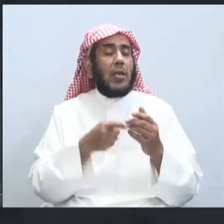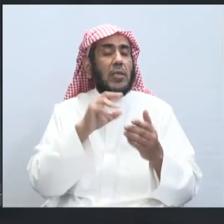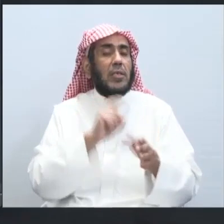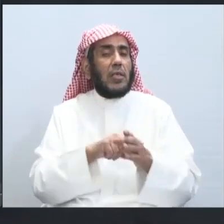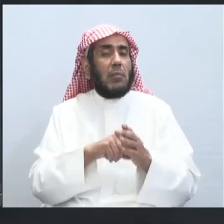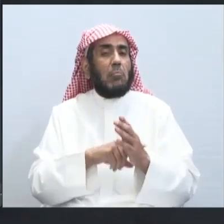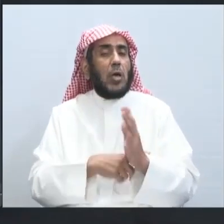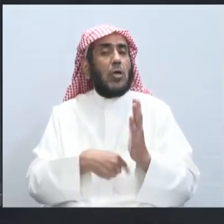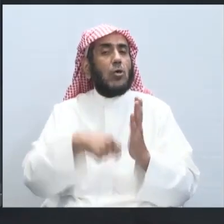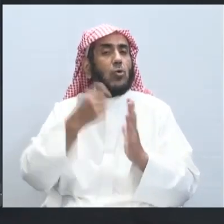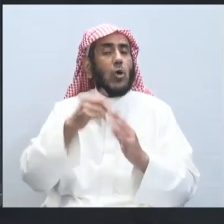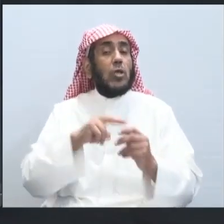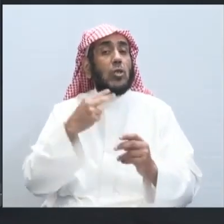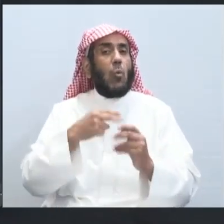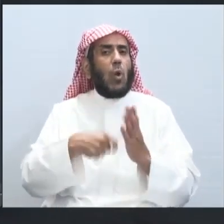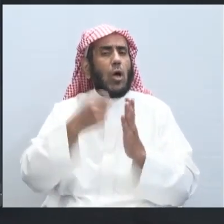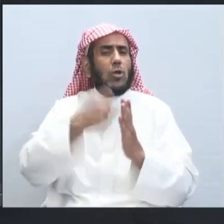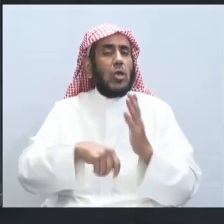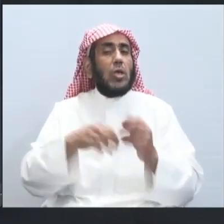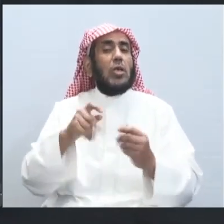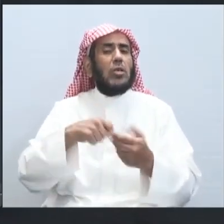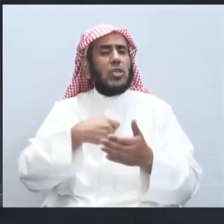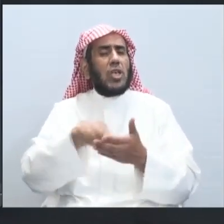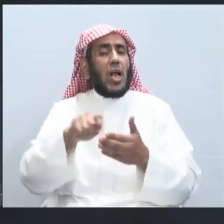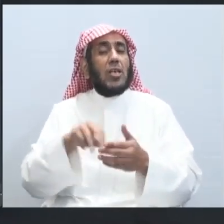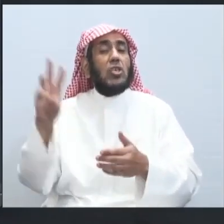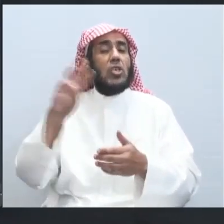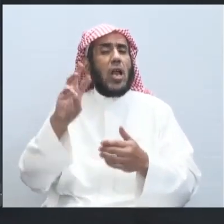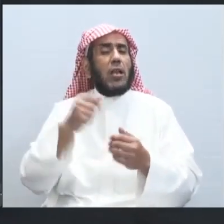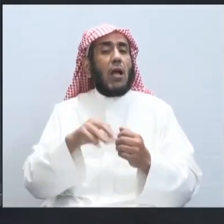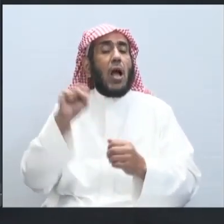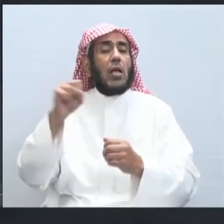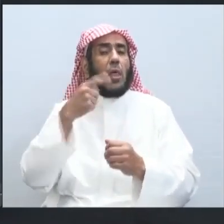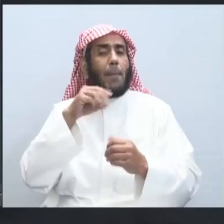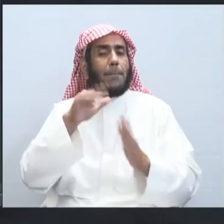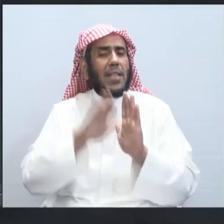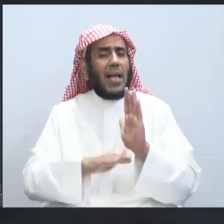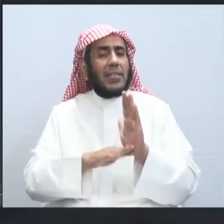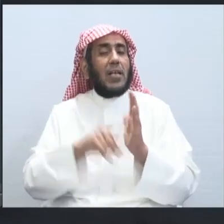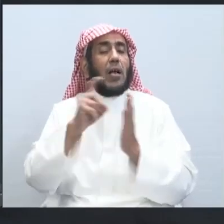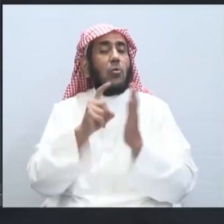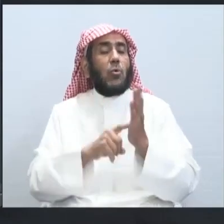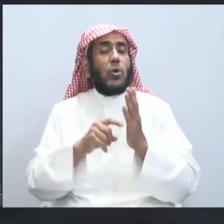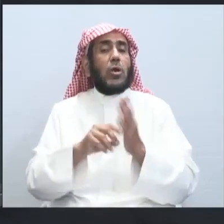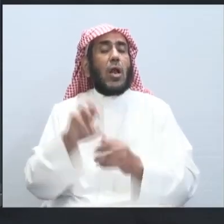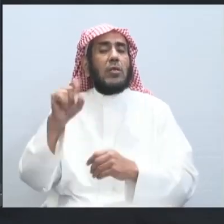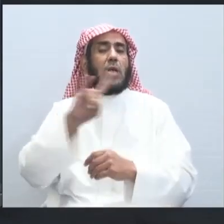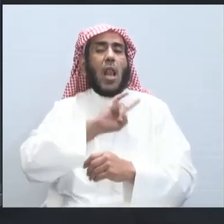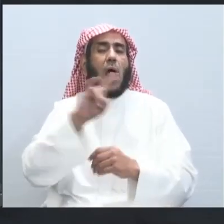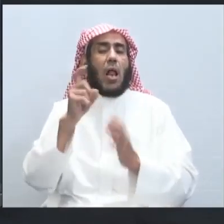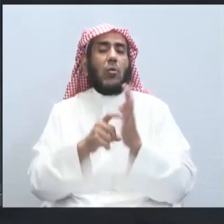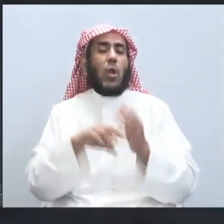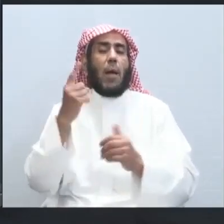تبرم الدوله لشراء شركه خاصه فان هذا مما يندرج تحت القانون الخاص للقانون